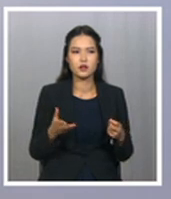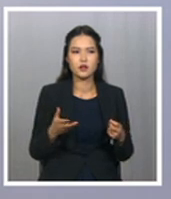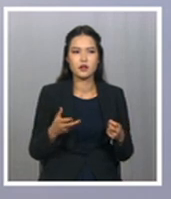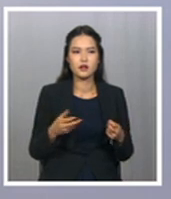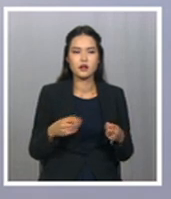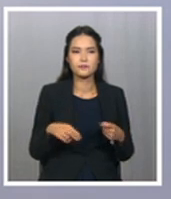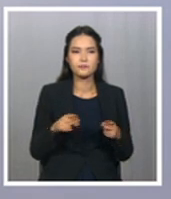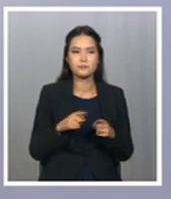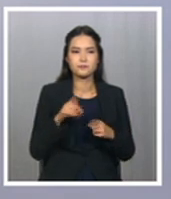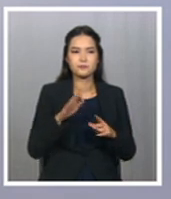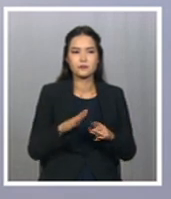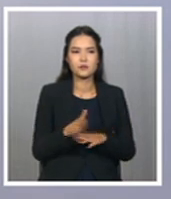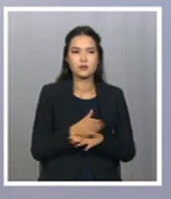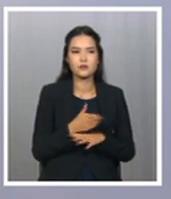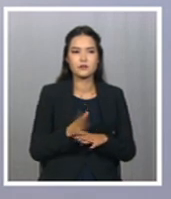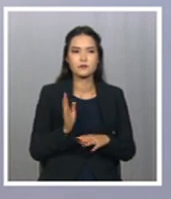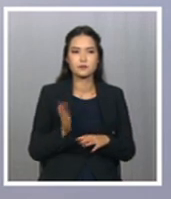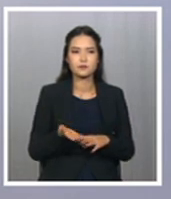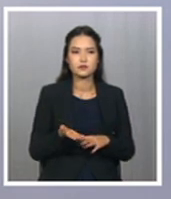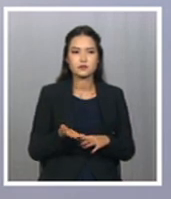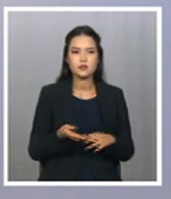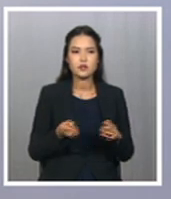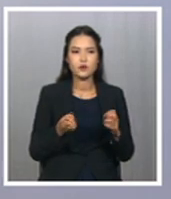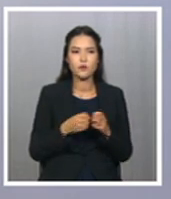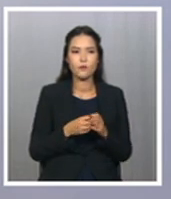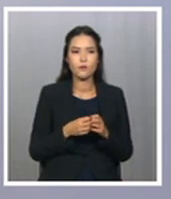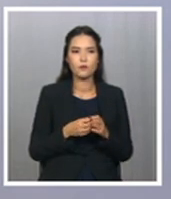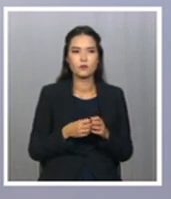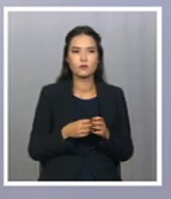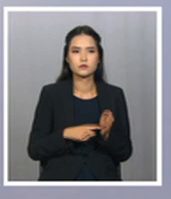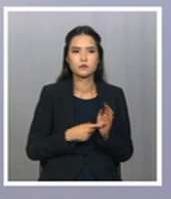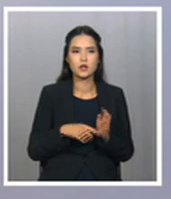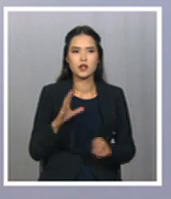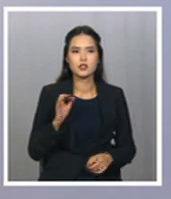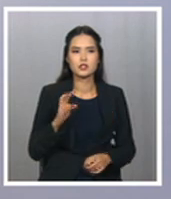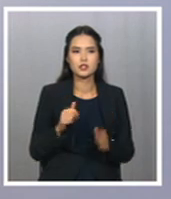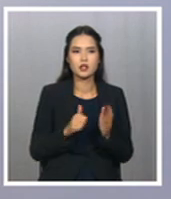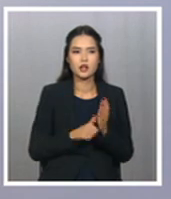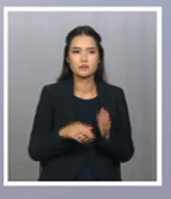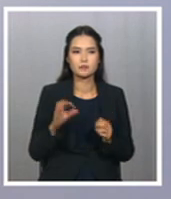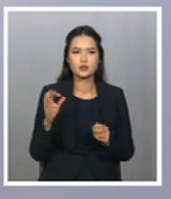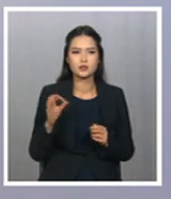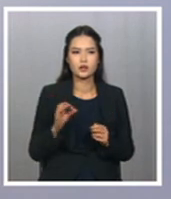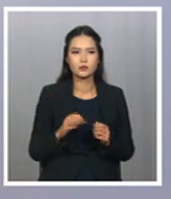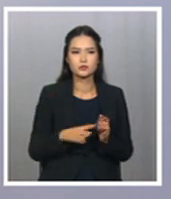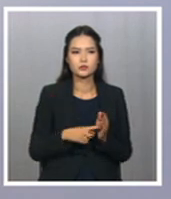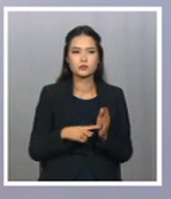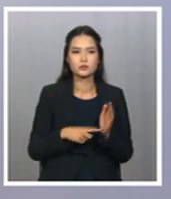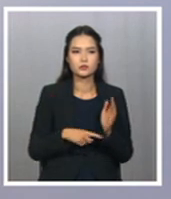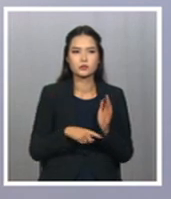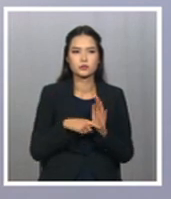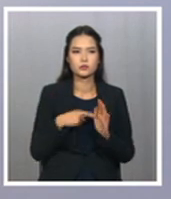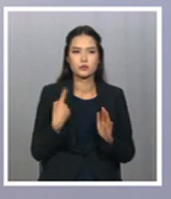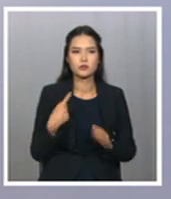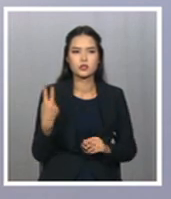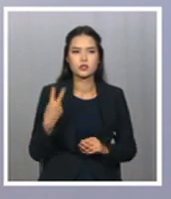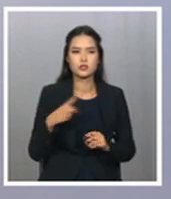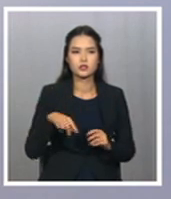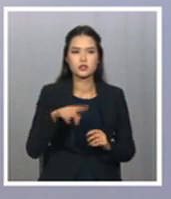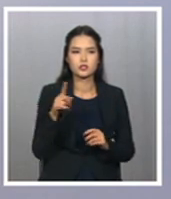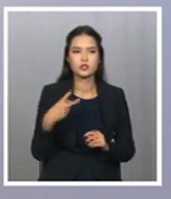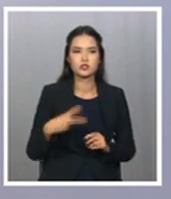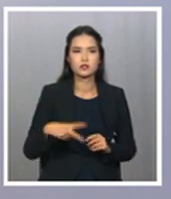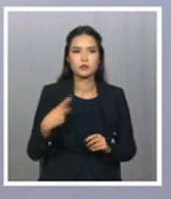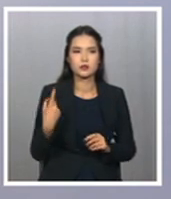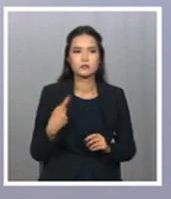орындарына қойып шығайық. АЦ бізде 10, БЦ-ны есептедік, 2 түбір асты 21, ал А бұрышы 60 градус,